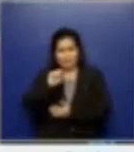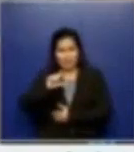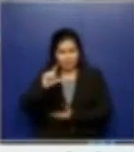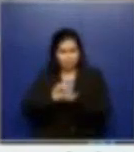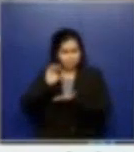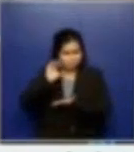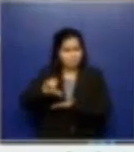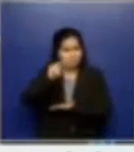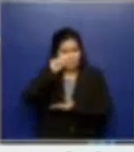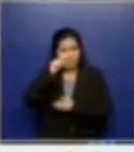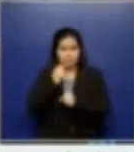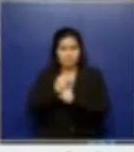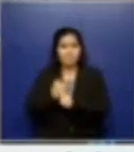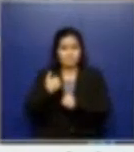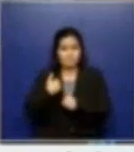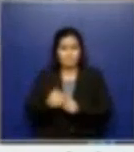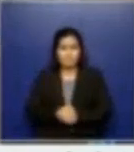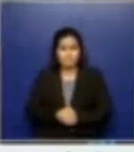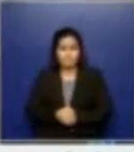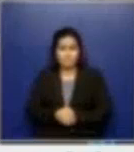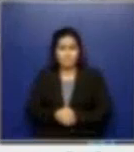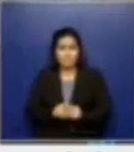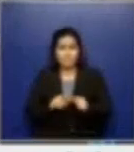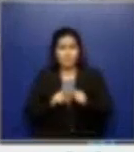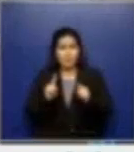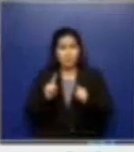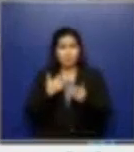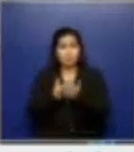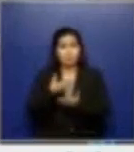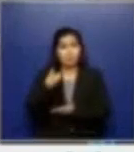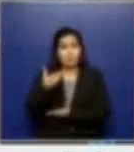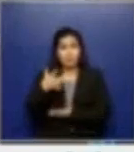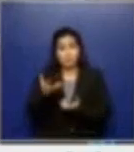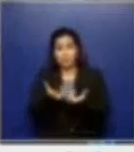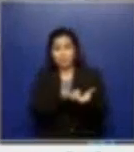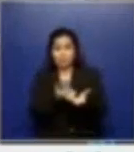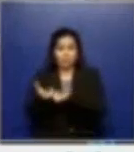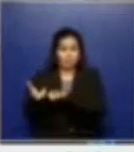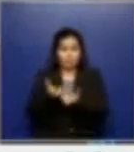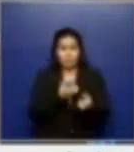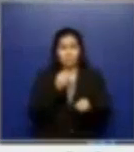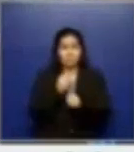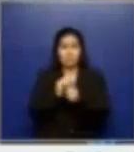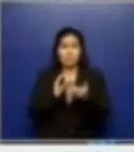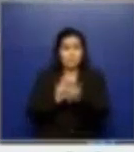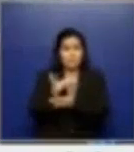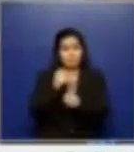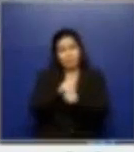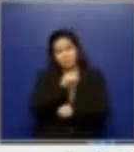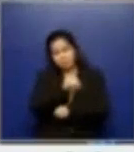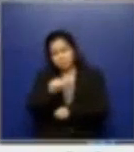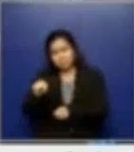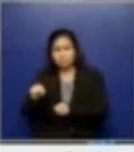5,000,000 กว่า 500,000 ล้านอ่ะแต่เบี้ยหัวแตกไม่เป็นชิ้นเป็นอันท่านก็ไปทำบ่อเล็กบ่อน้อยแจก